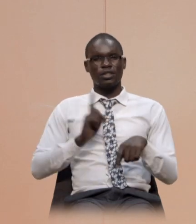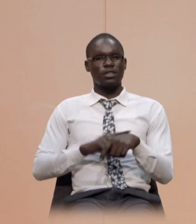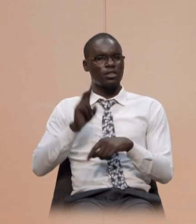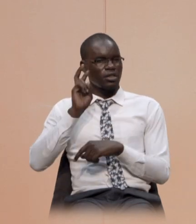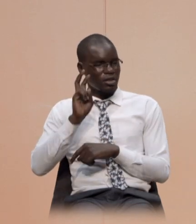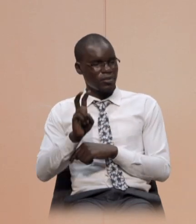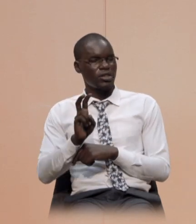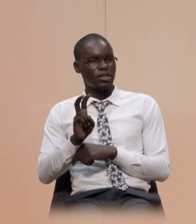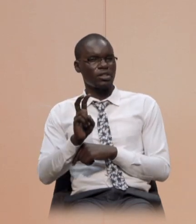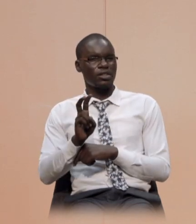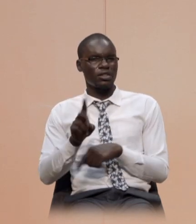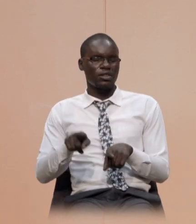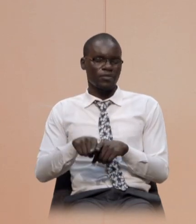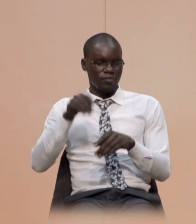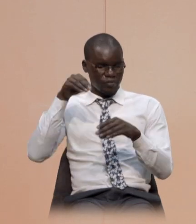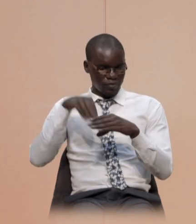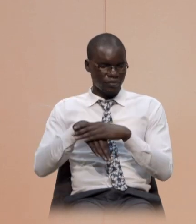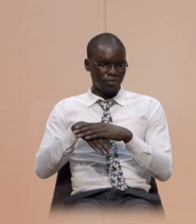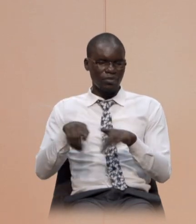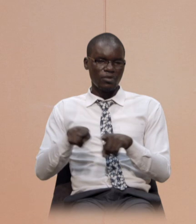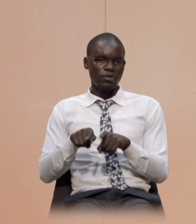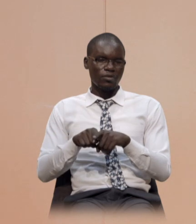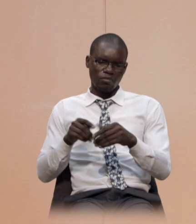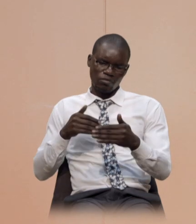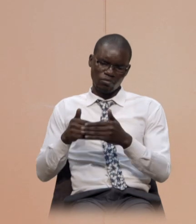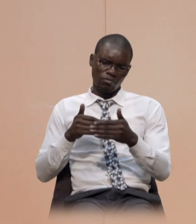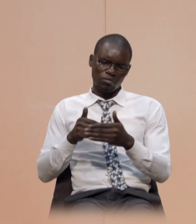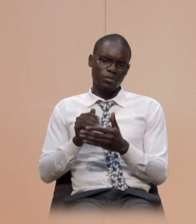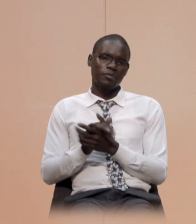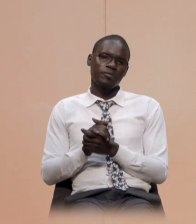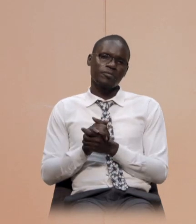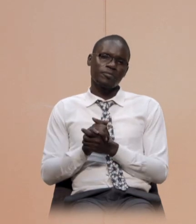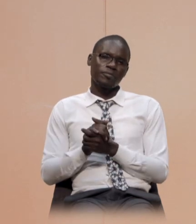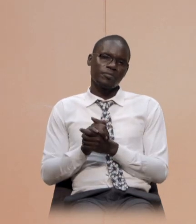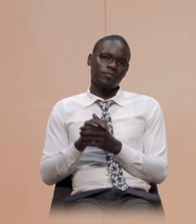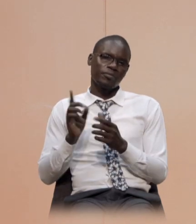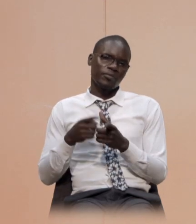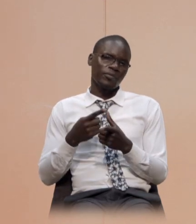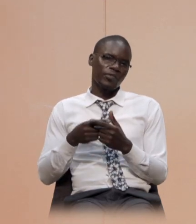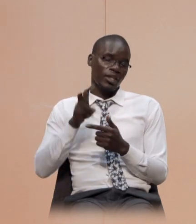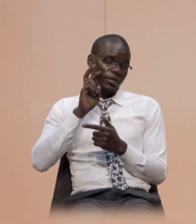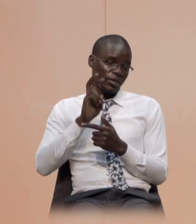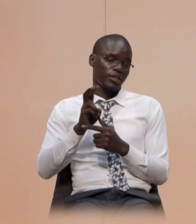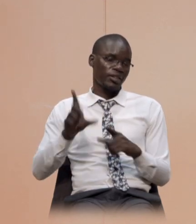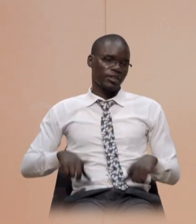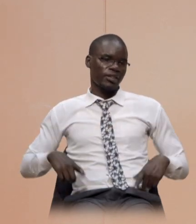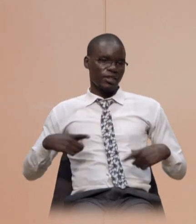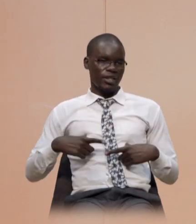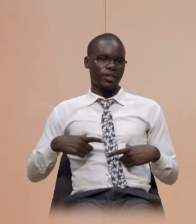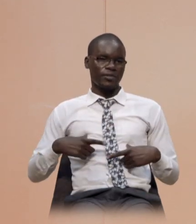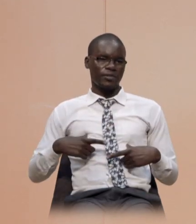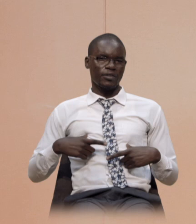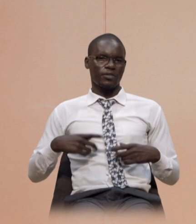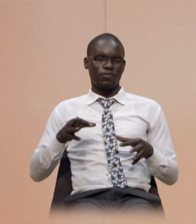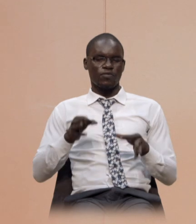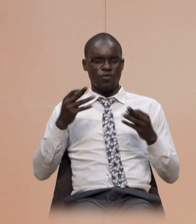ukiangalia sana kwa kindani na kwa ukaribu sana, utaangalia kwamba maisha ya watu